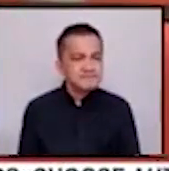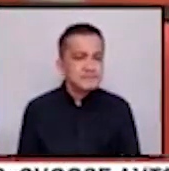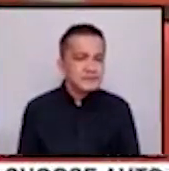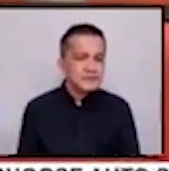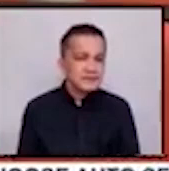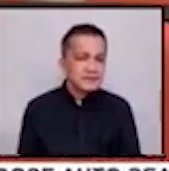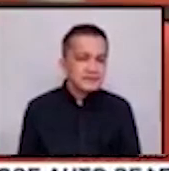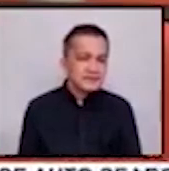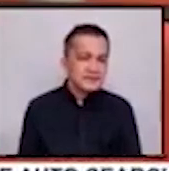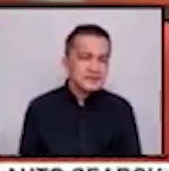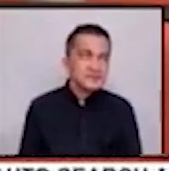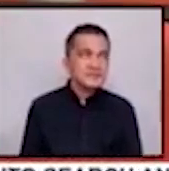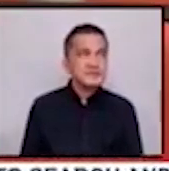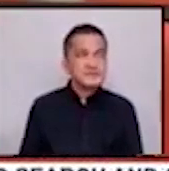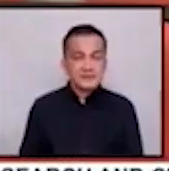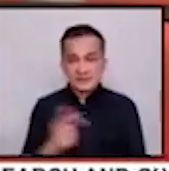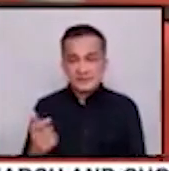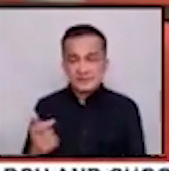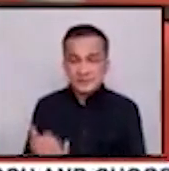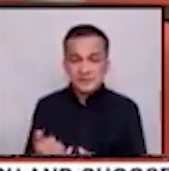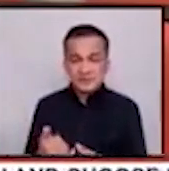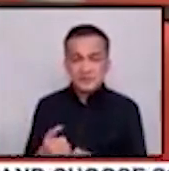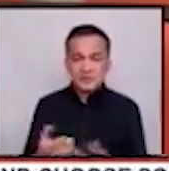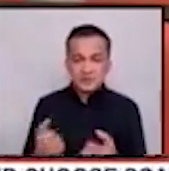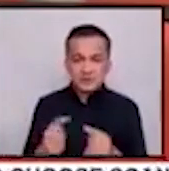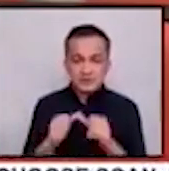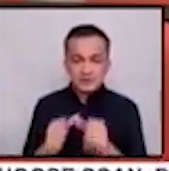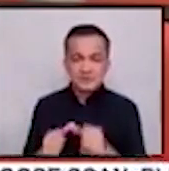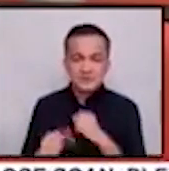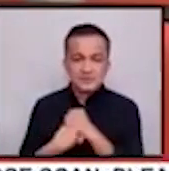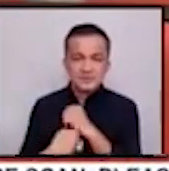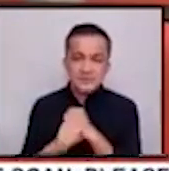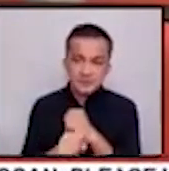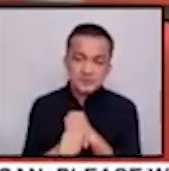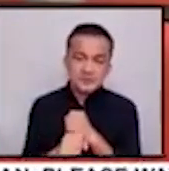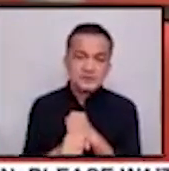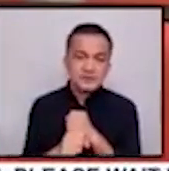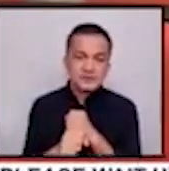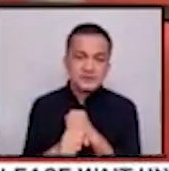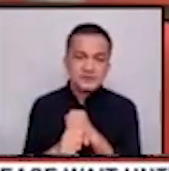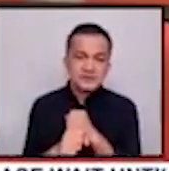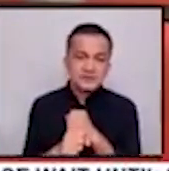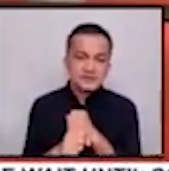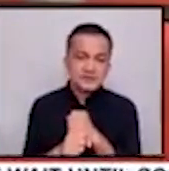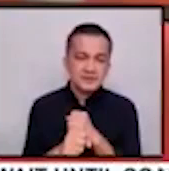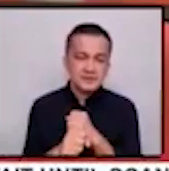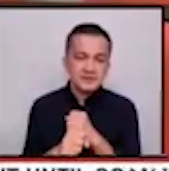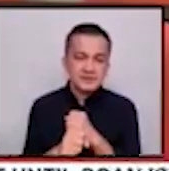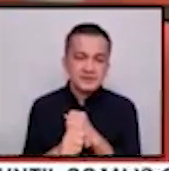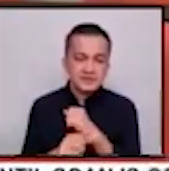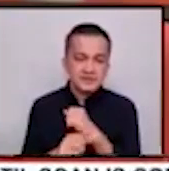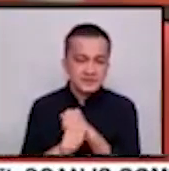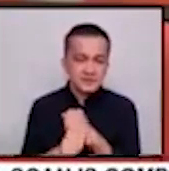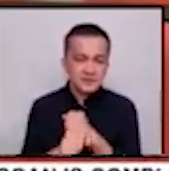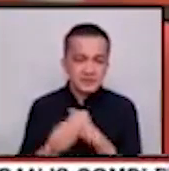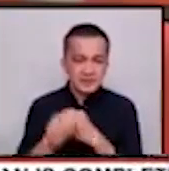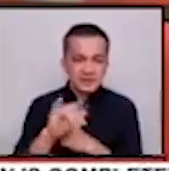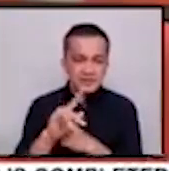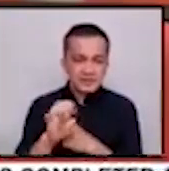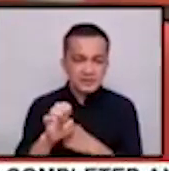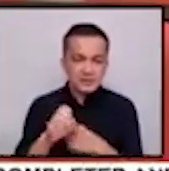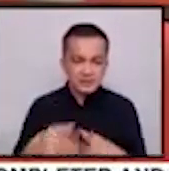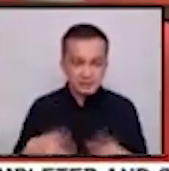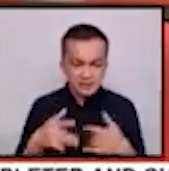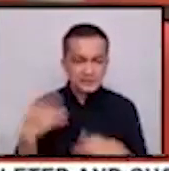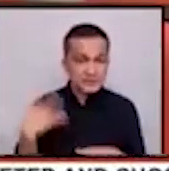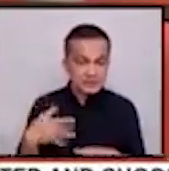syempre, I want to continue my advocacy, which is promoting active lifestyle and proper nutrition, and